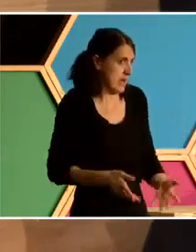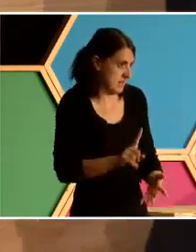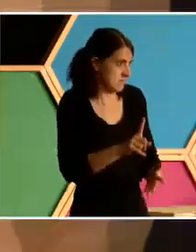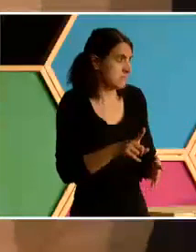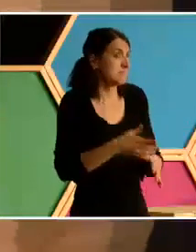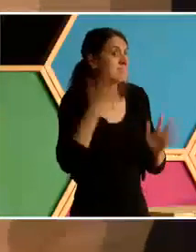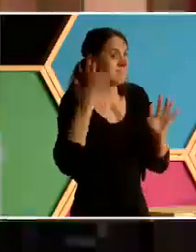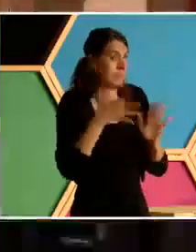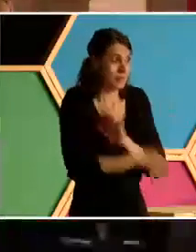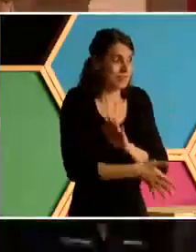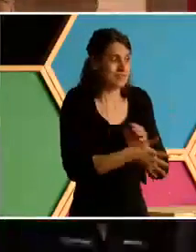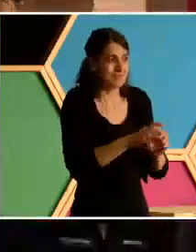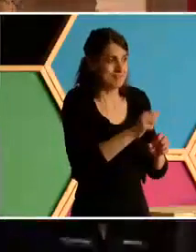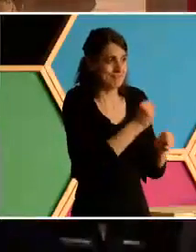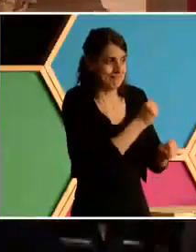com a carrer.